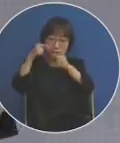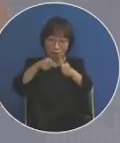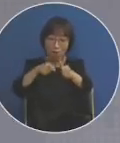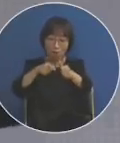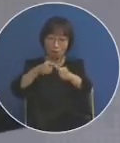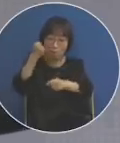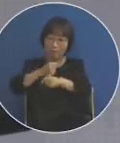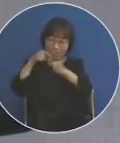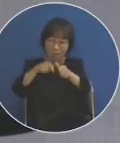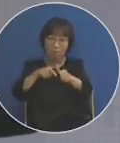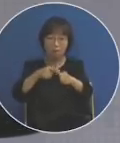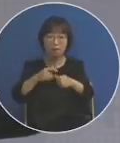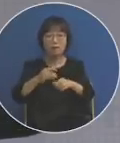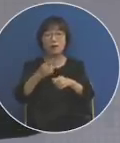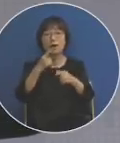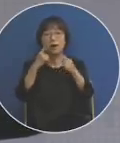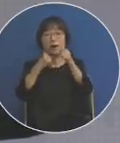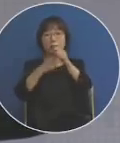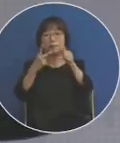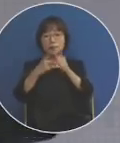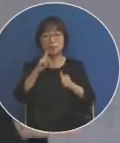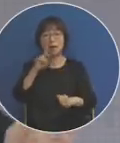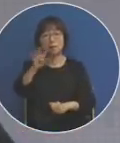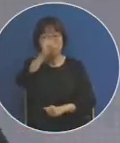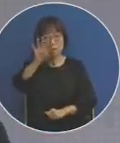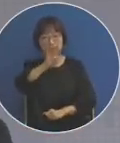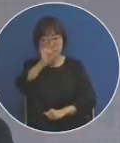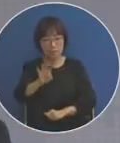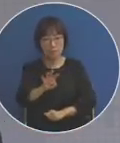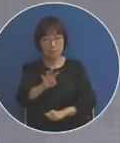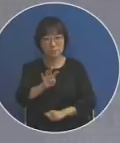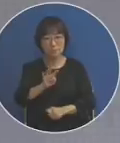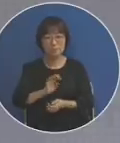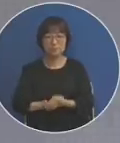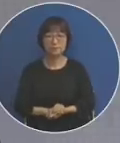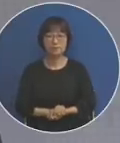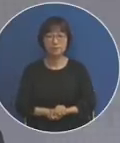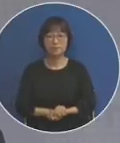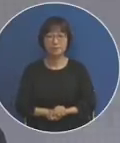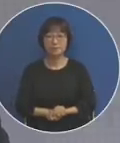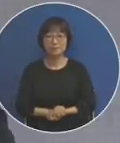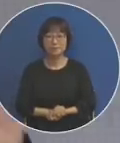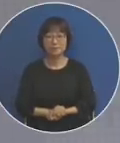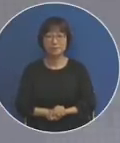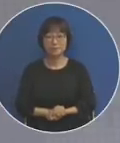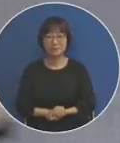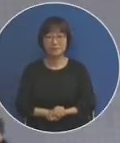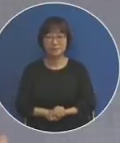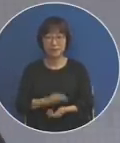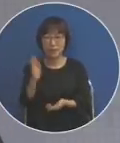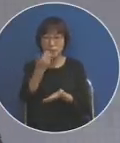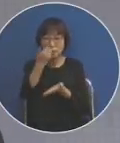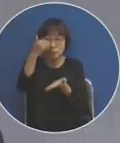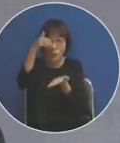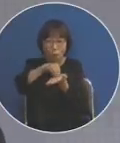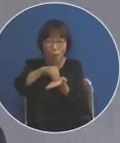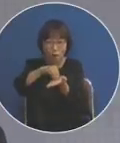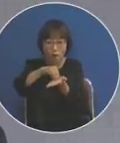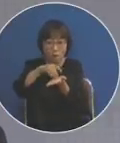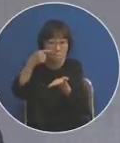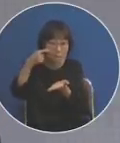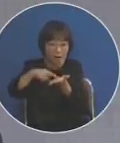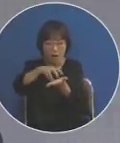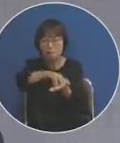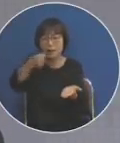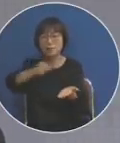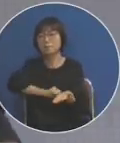수축하라. 수축하라. And we see that twice. Build up. He repeats himself. 그럼 뭐 했습니까? And then what 돌을 do we say? 제해라. Clear out all the